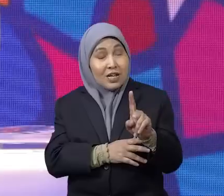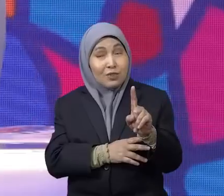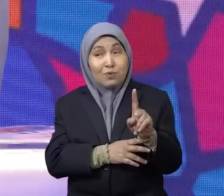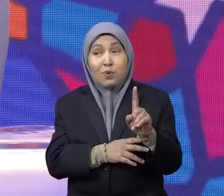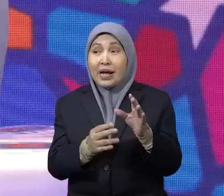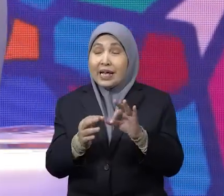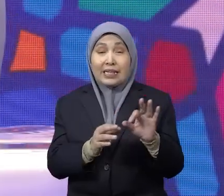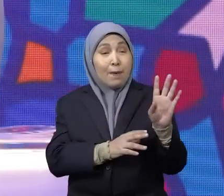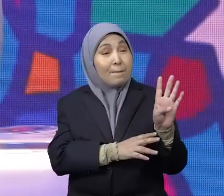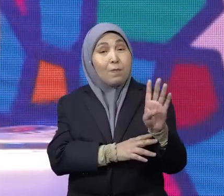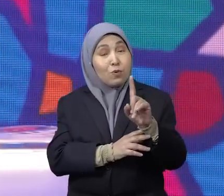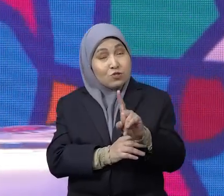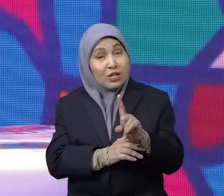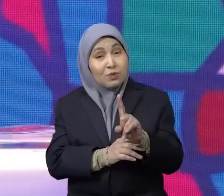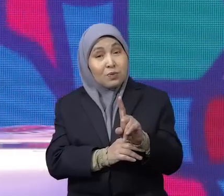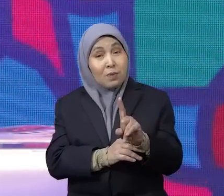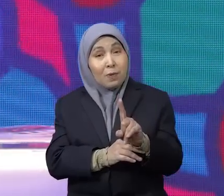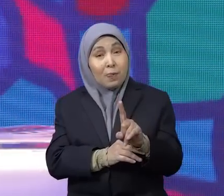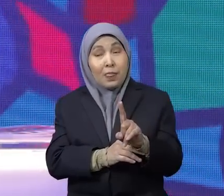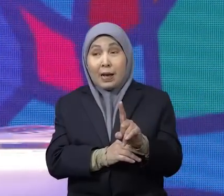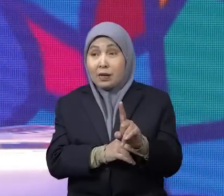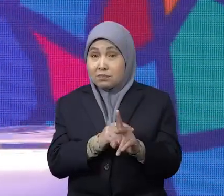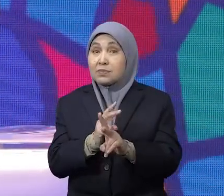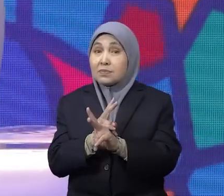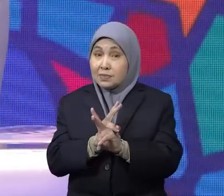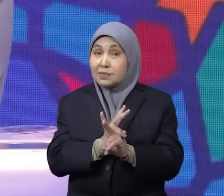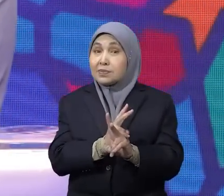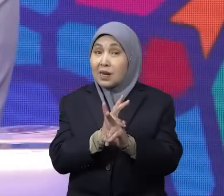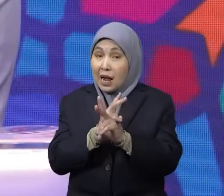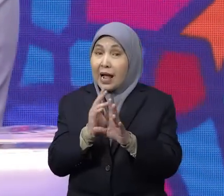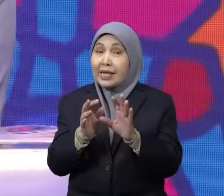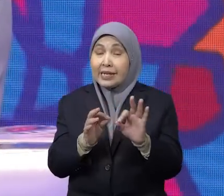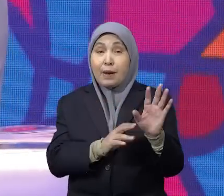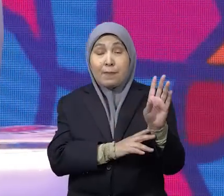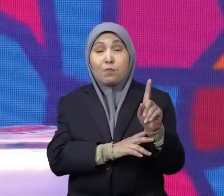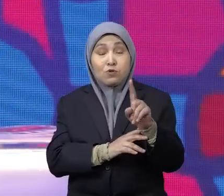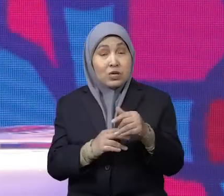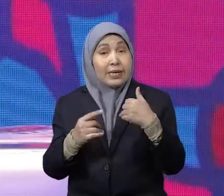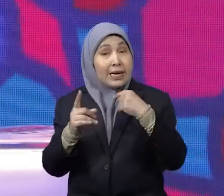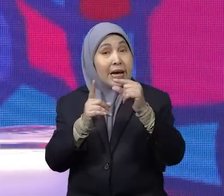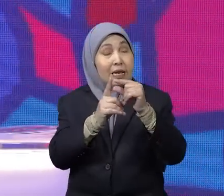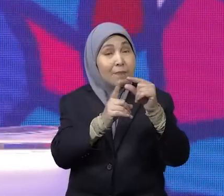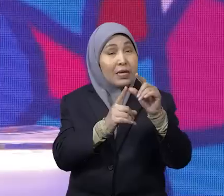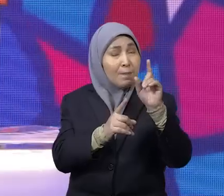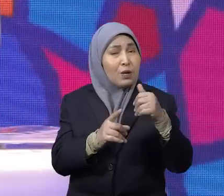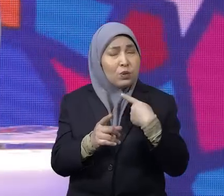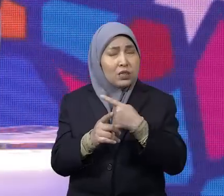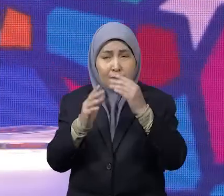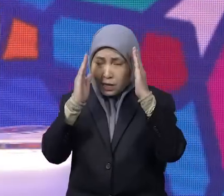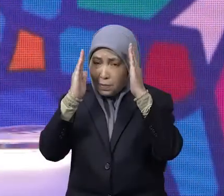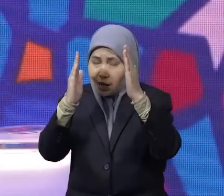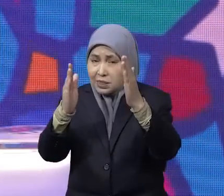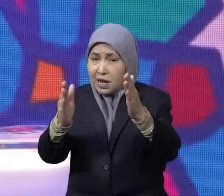ya. Ayat ke-41. Hati-hati dalam ayat yang ke-41 ni ada kalimah-kalimah yang perlu kita beri